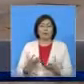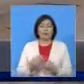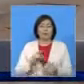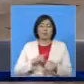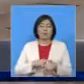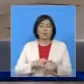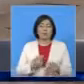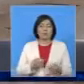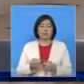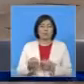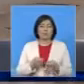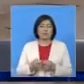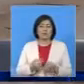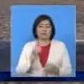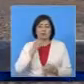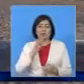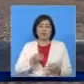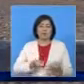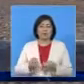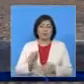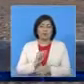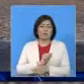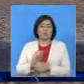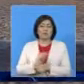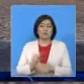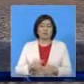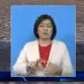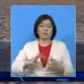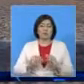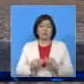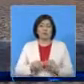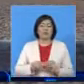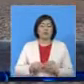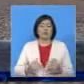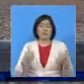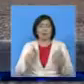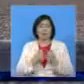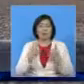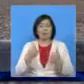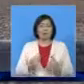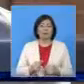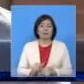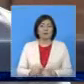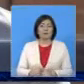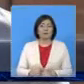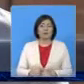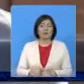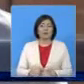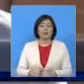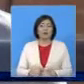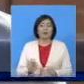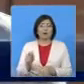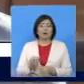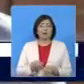полиции, водитель не справилась с управлением автомобиля, вследствие чего и произошло опрокидывание транспорта. Водитель